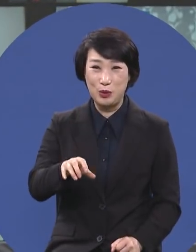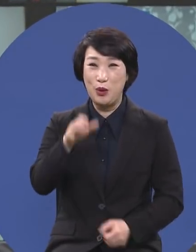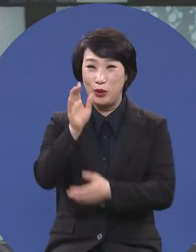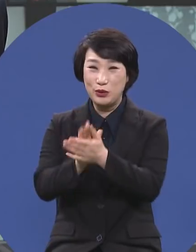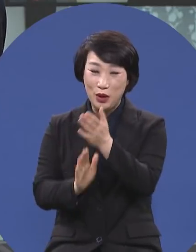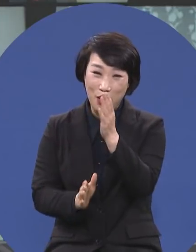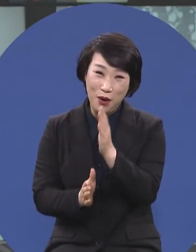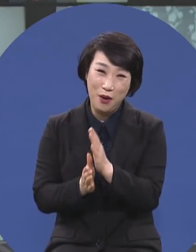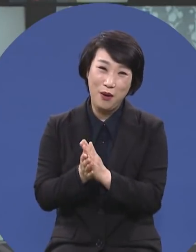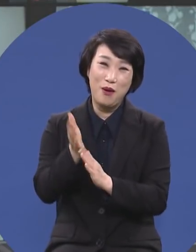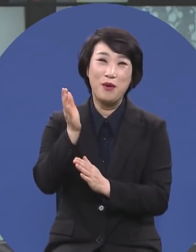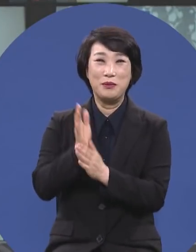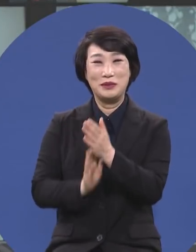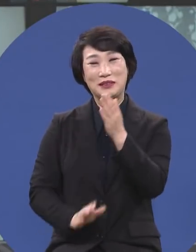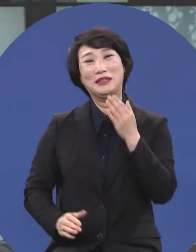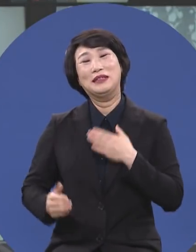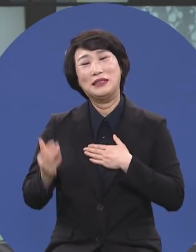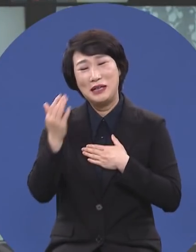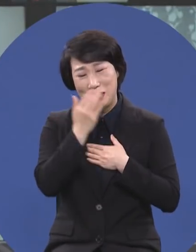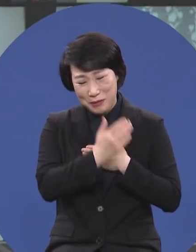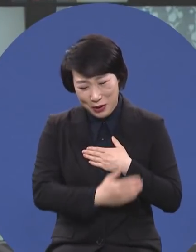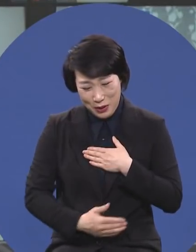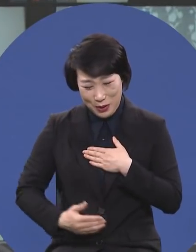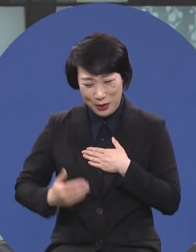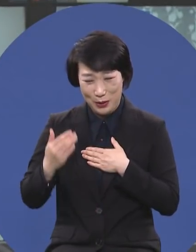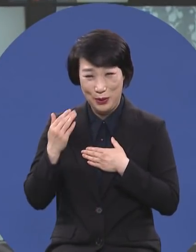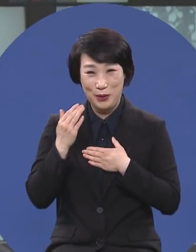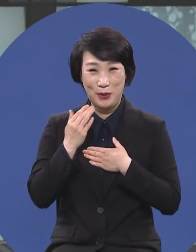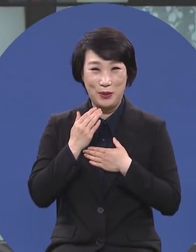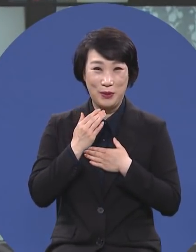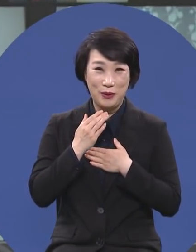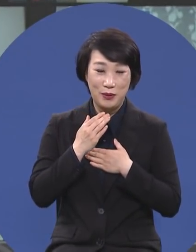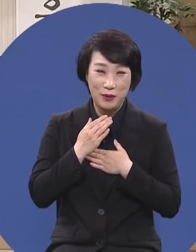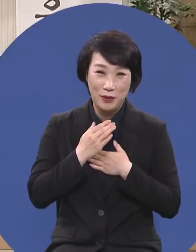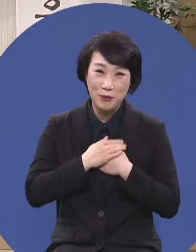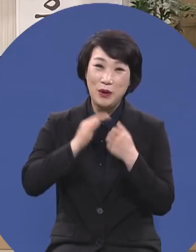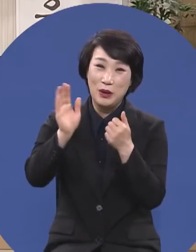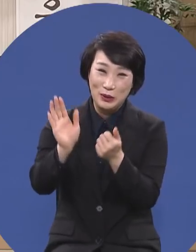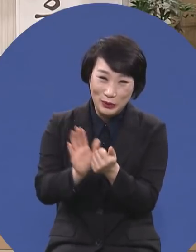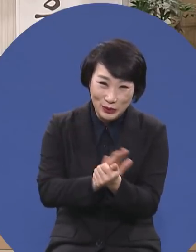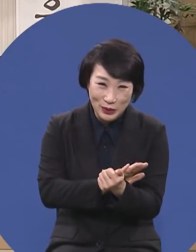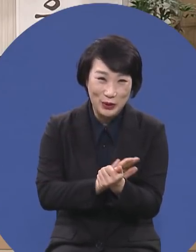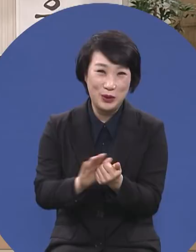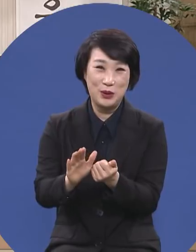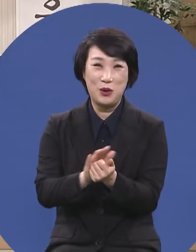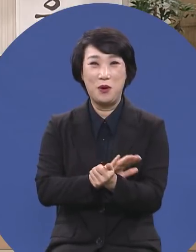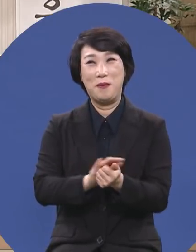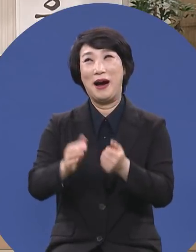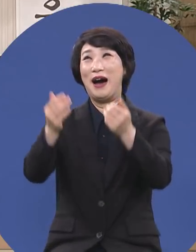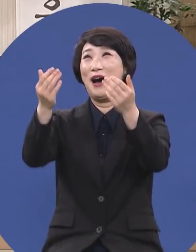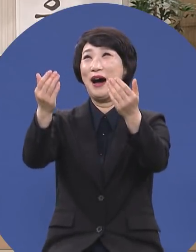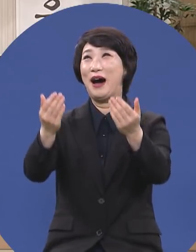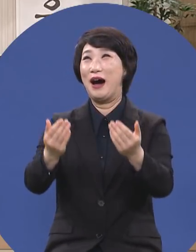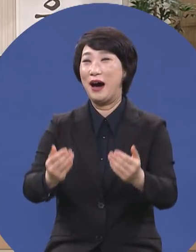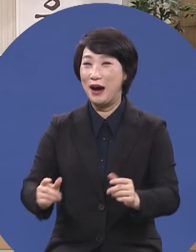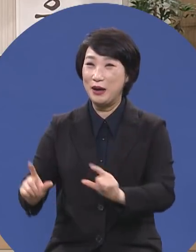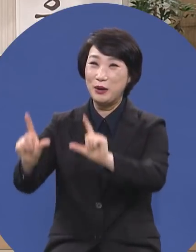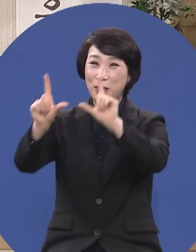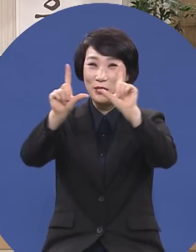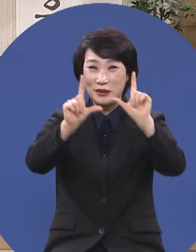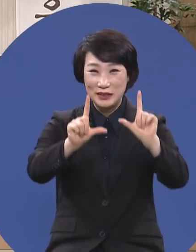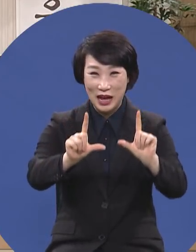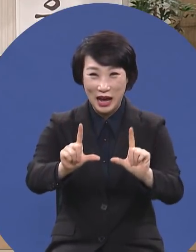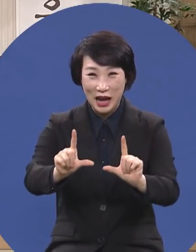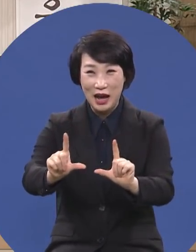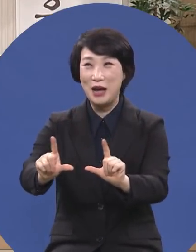의지할 곳 없는 이 몸 위로